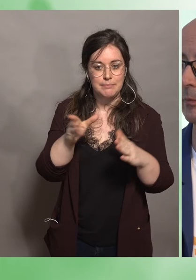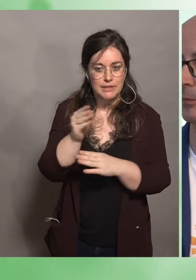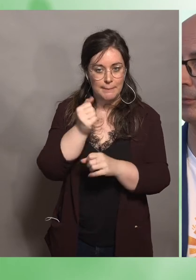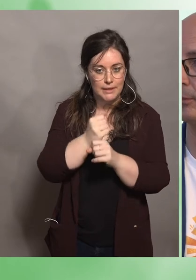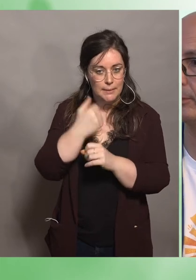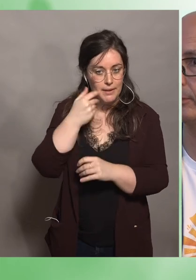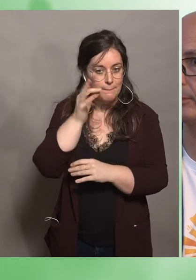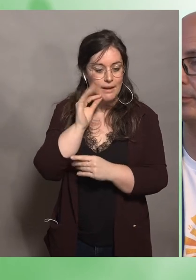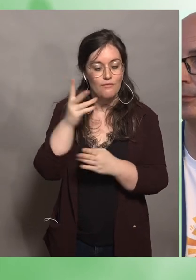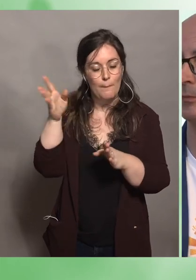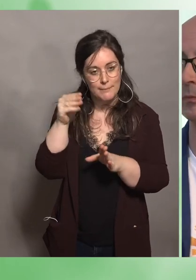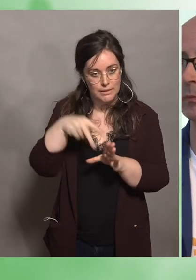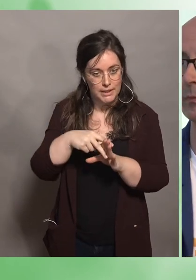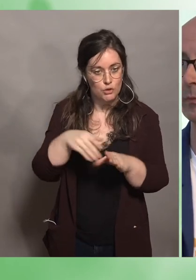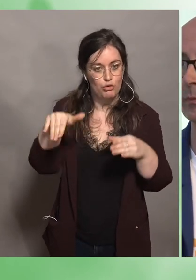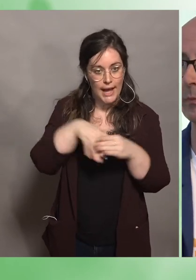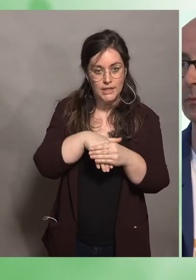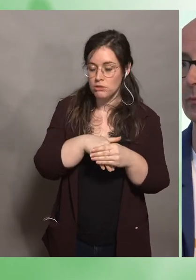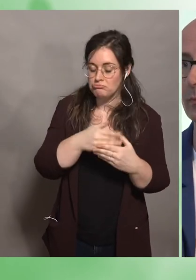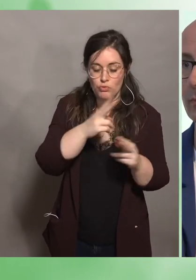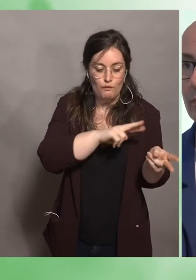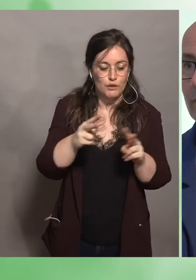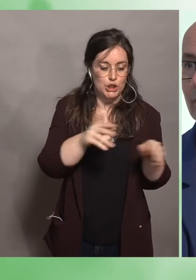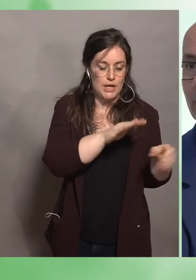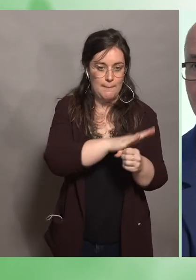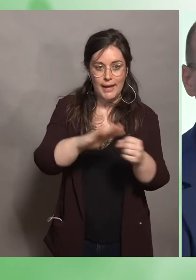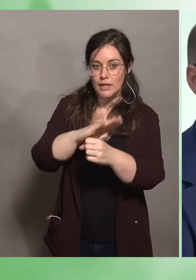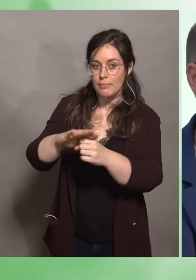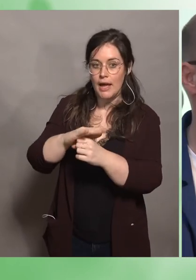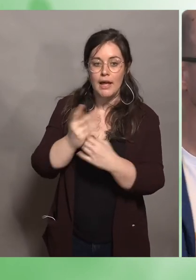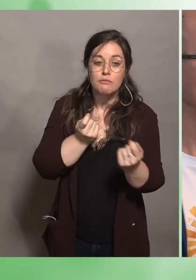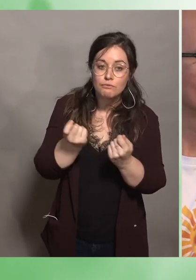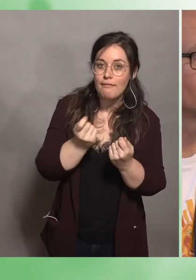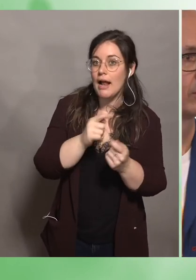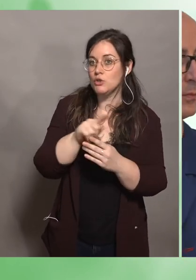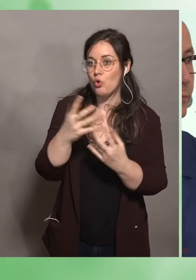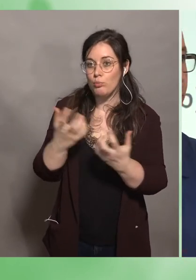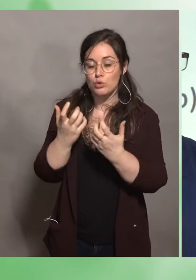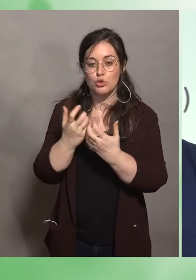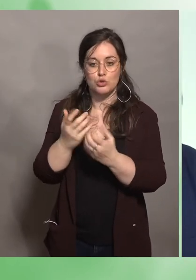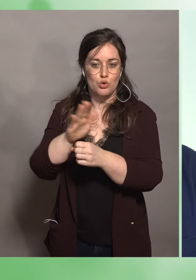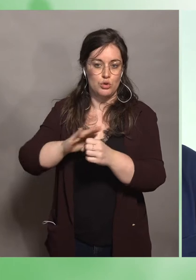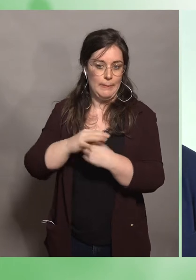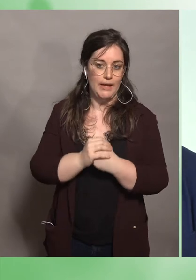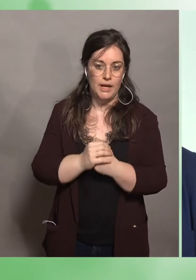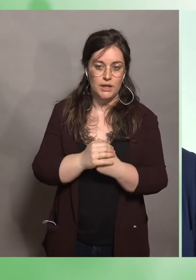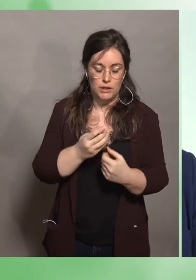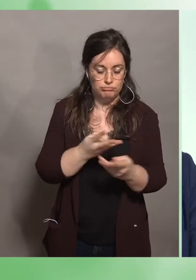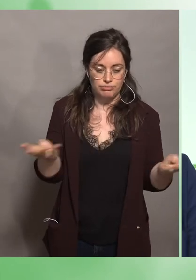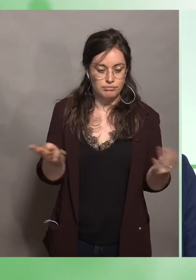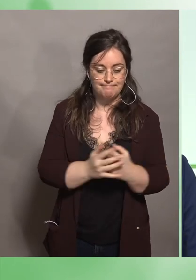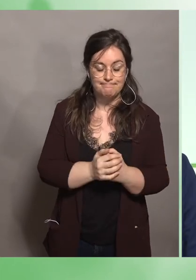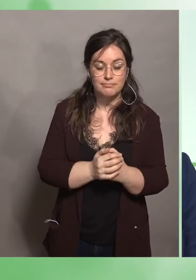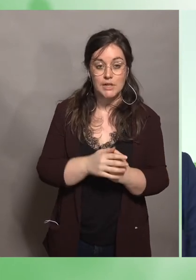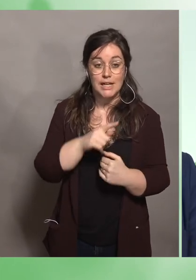Mitarbeiterinnen mit Behinderung bei uns eingestellt, in allen verschiedenen Bereichen. Also das reicht von der Verwaltung bis hin in die Produktionsbereiche. Ja, und unser Ziel ist es,